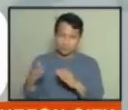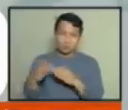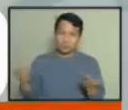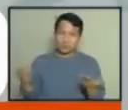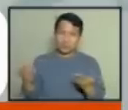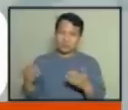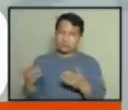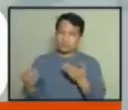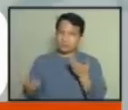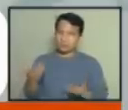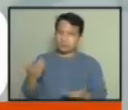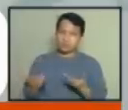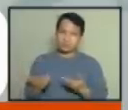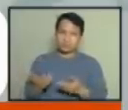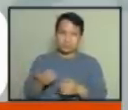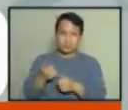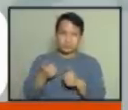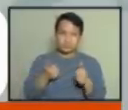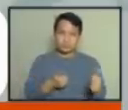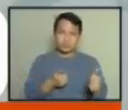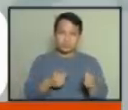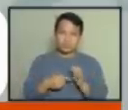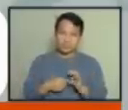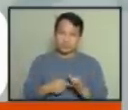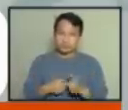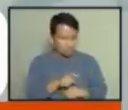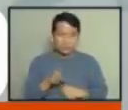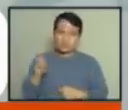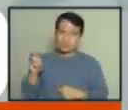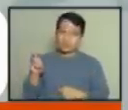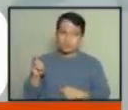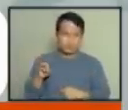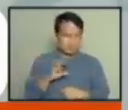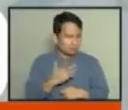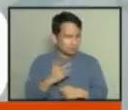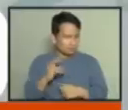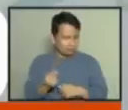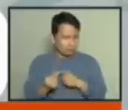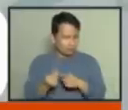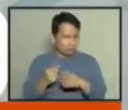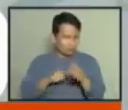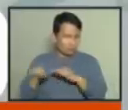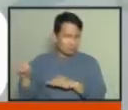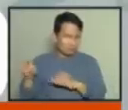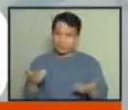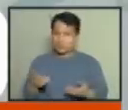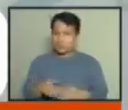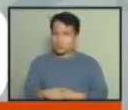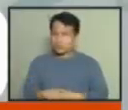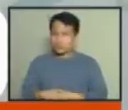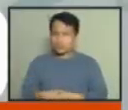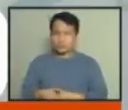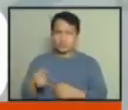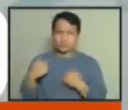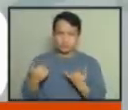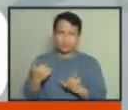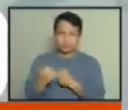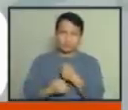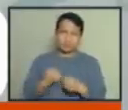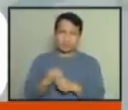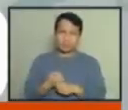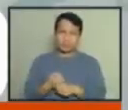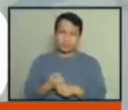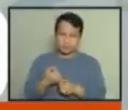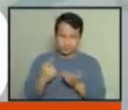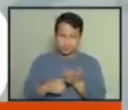na sila. Kaya pinasunda namin, wala na po. Nakasakay na po ng jeep. Kailan sila nag-umpisang naging pasaway at nito layas na pong layas? Taon na pong grade